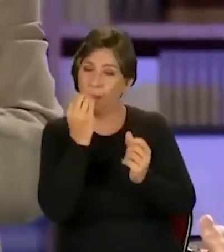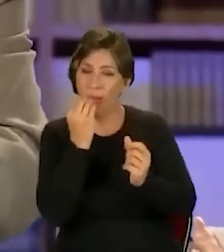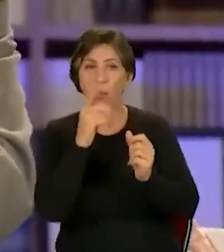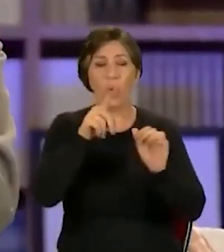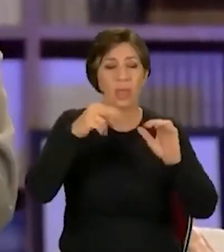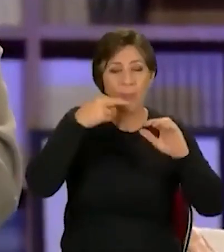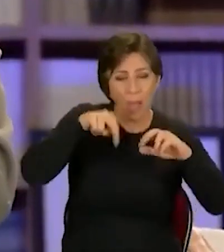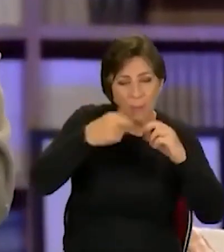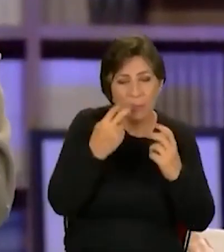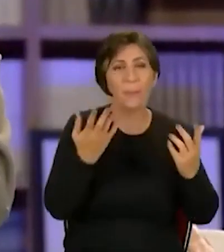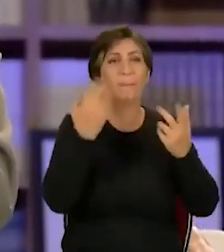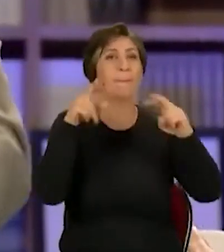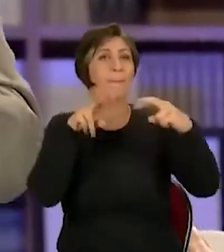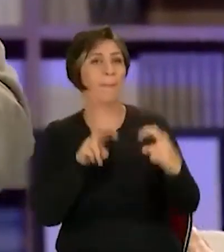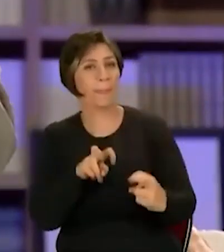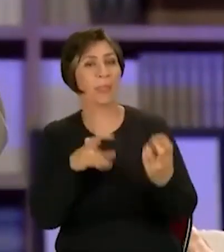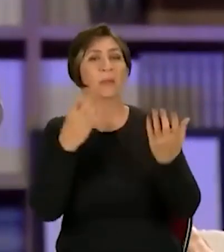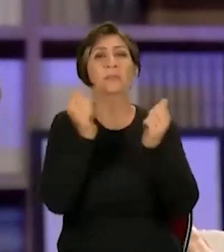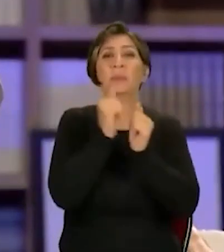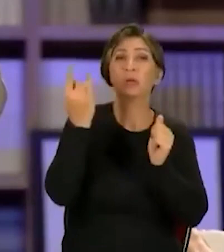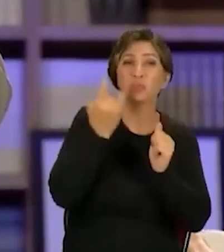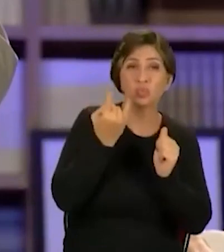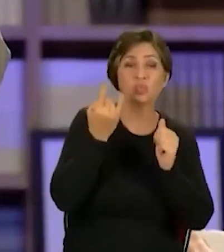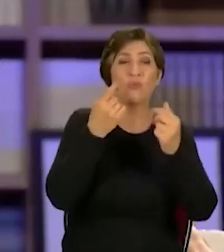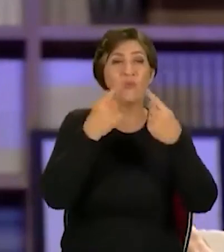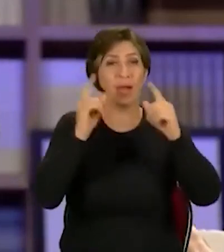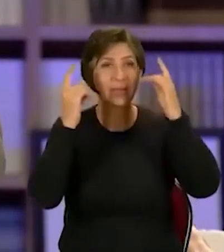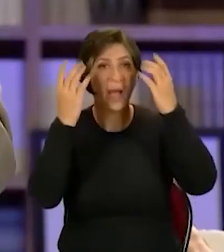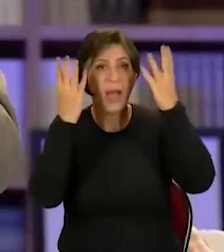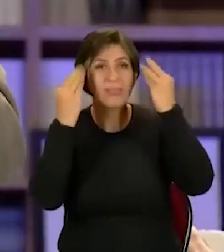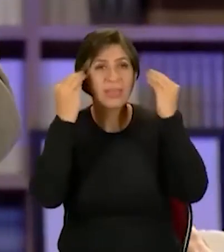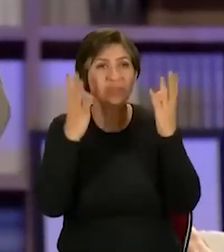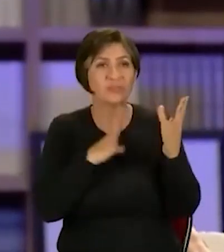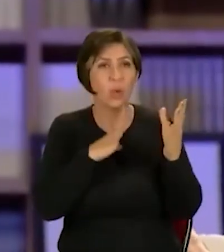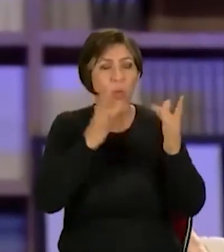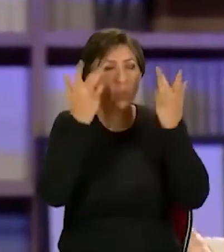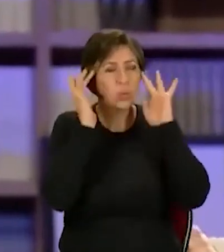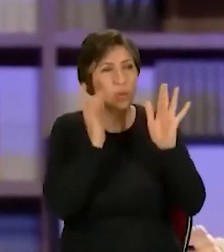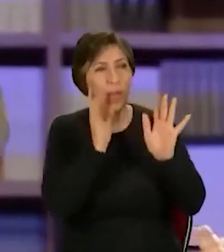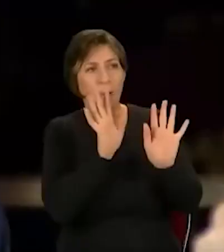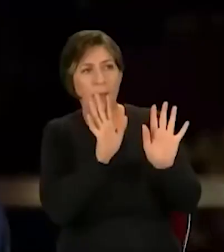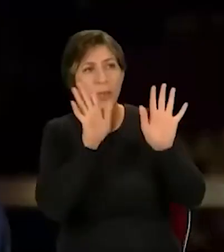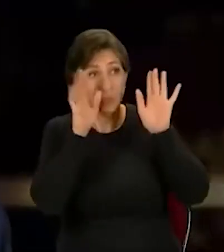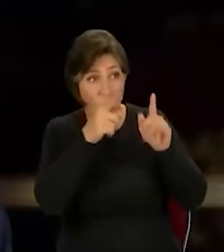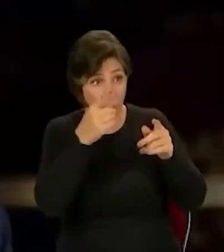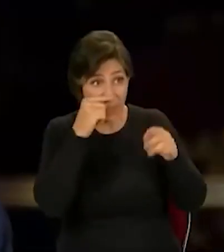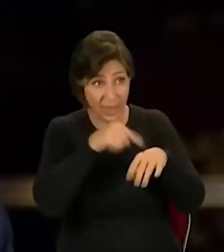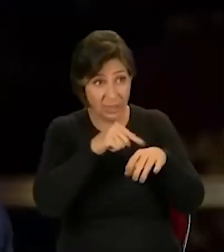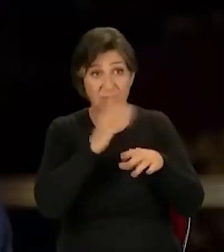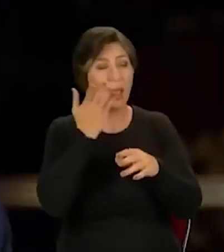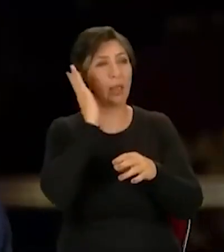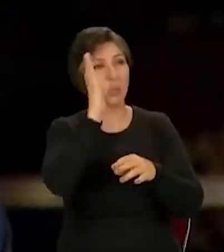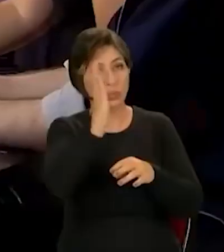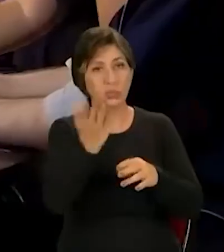yiyorsunuz, çünkü beraber bir yerde oturup kalkıyorsunuz. Çünkü hangi kültürse o kültürün tapınağına,